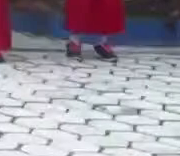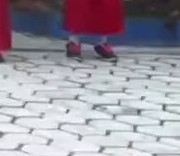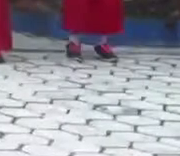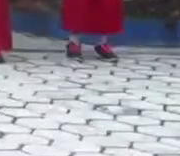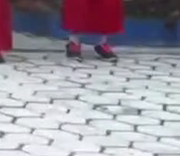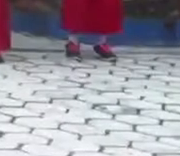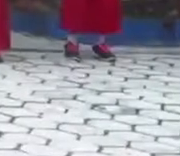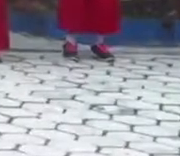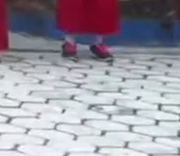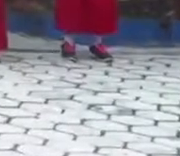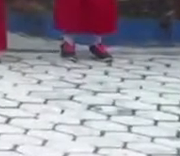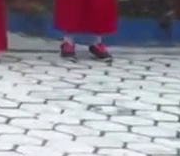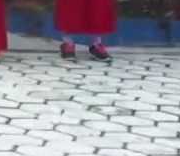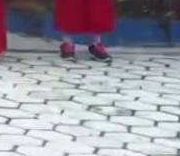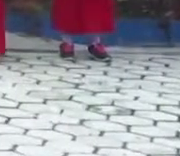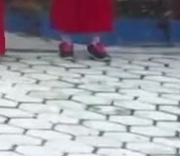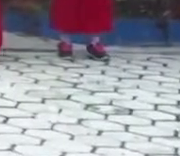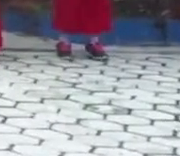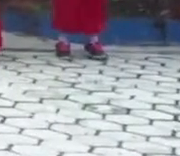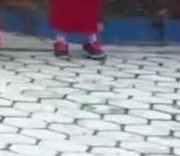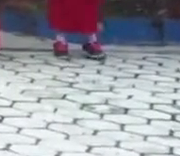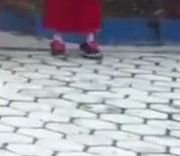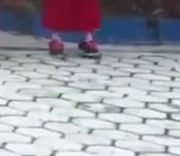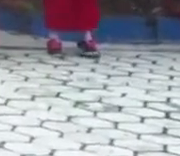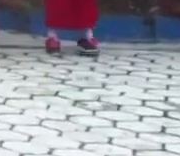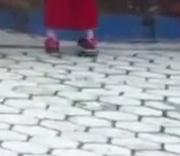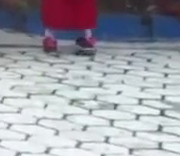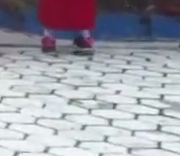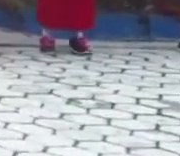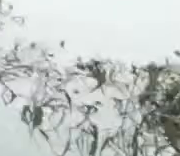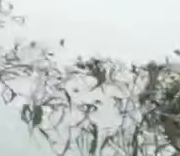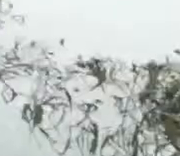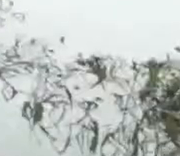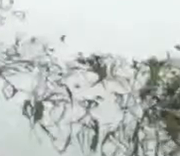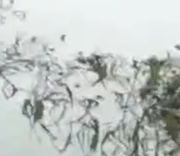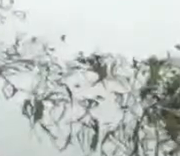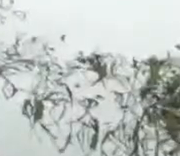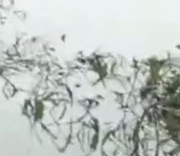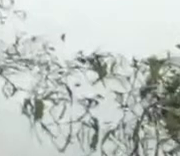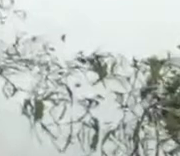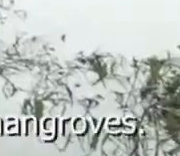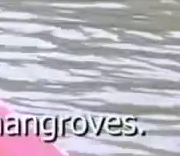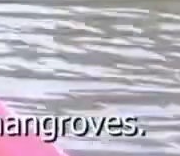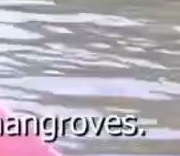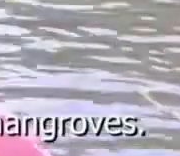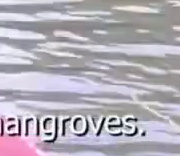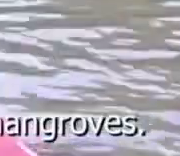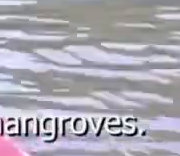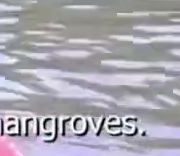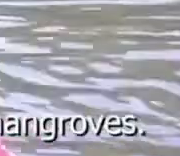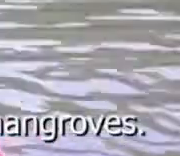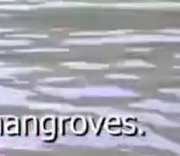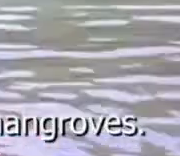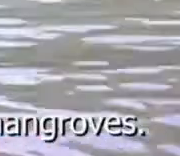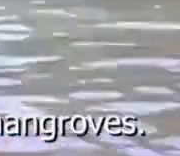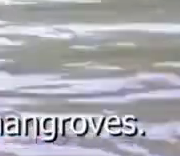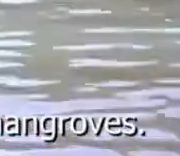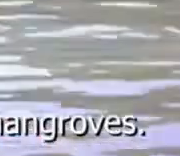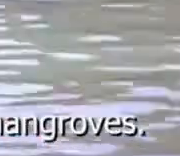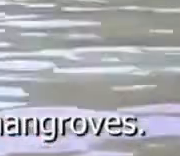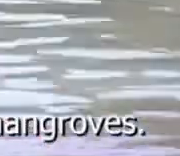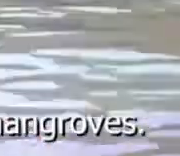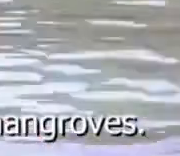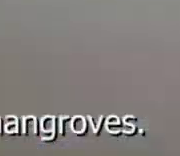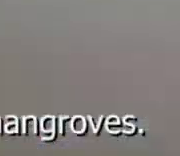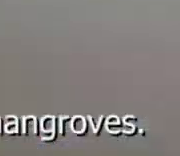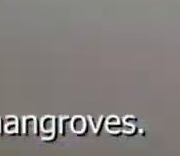kegiatan-kegiatan mitigasi bencana melalui Tagana Masuk Sekolah, reboisasi, pembentukan kawasan lindung di